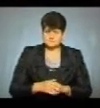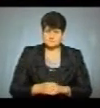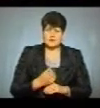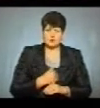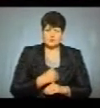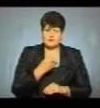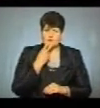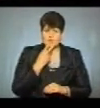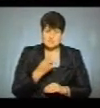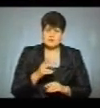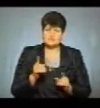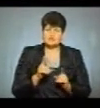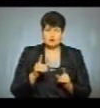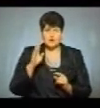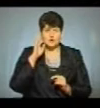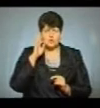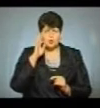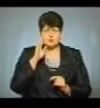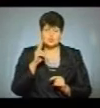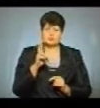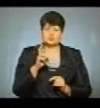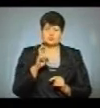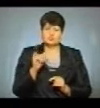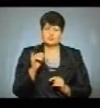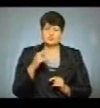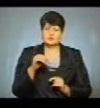хотіла показати, що хлопчик – буддист,